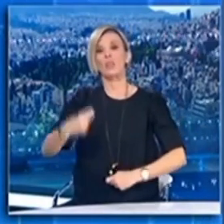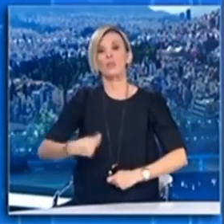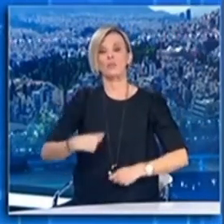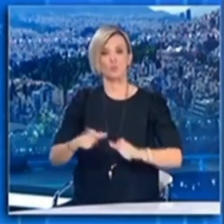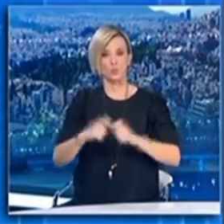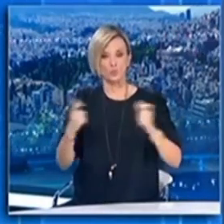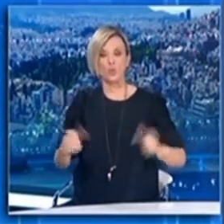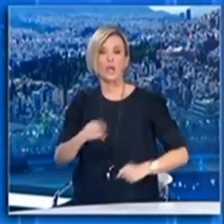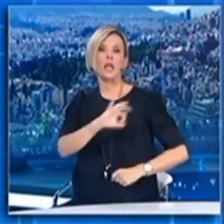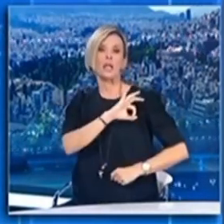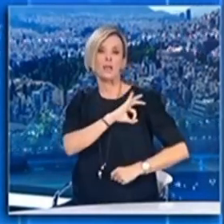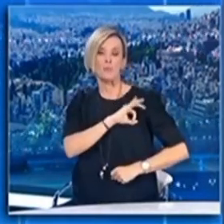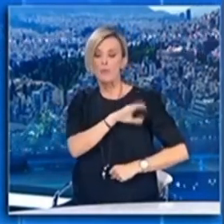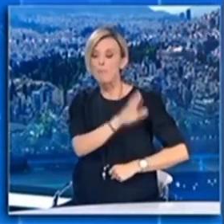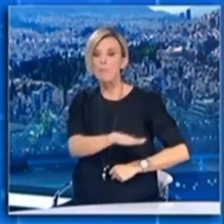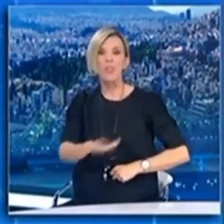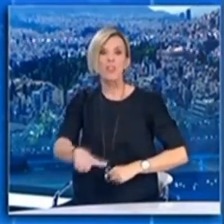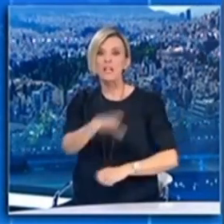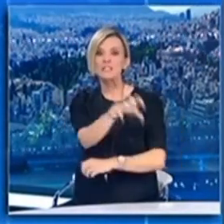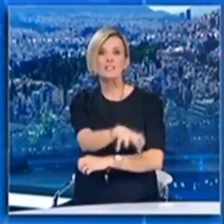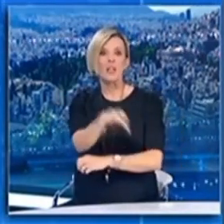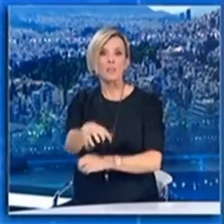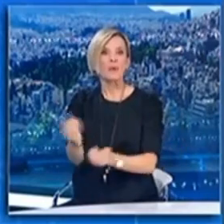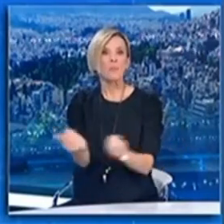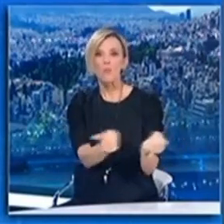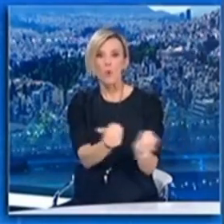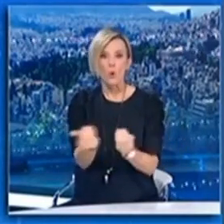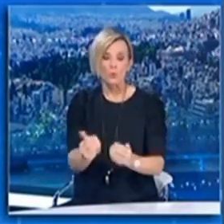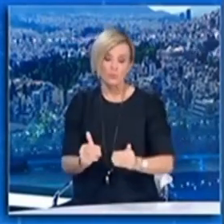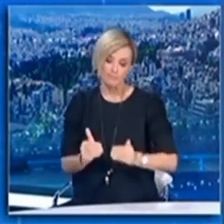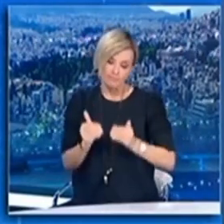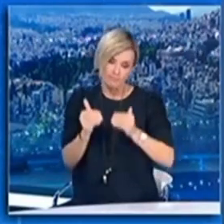των υπηαγωγείων και των βρεφονηπιακών σταθμών μέχρι τις 30 Νοεμβρίου.